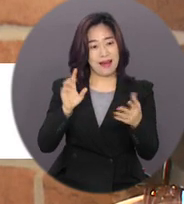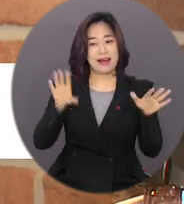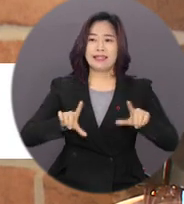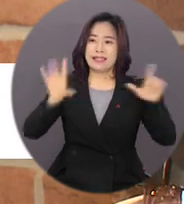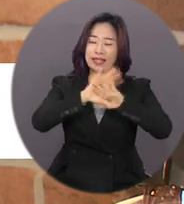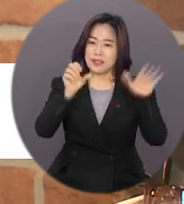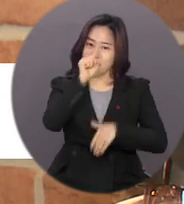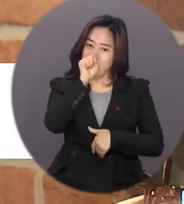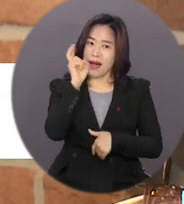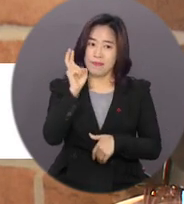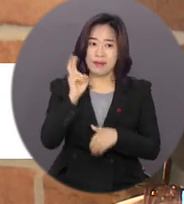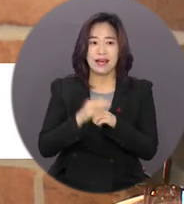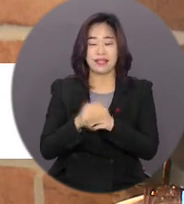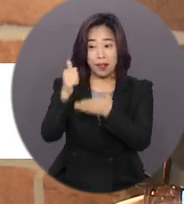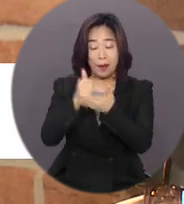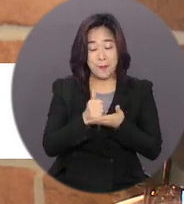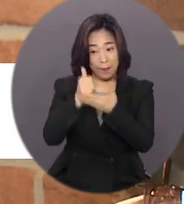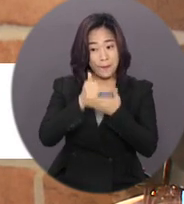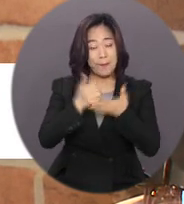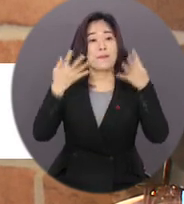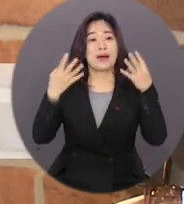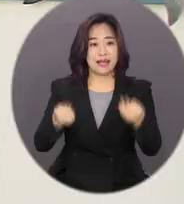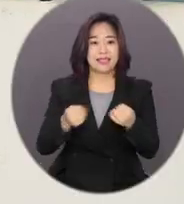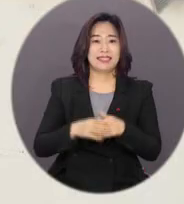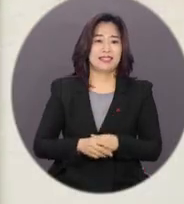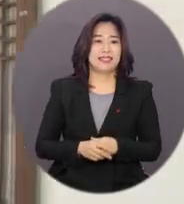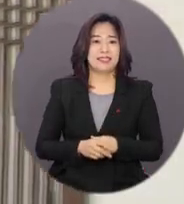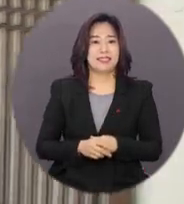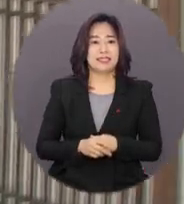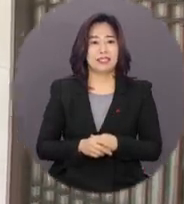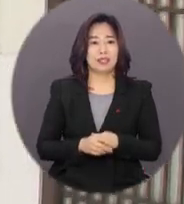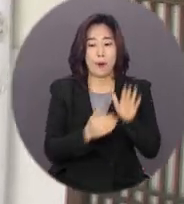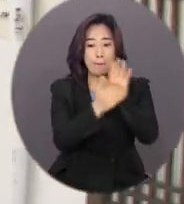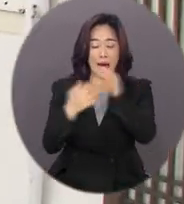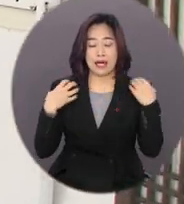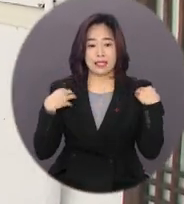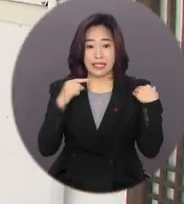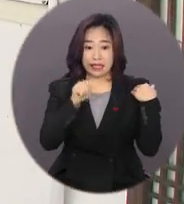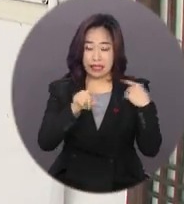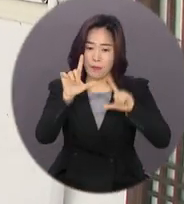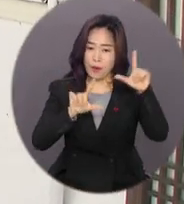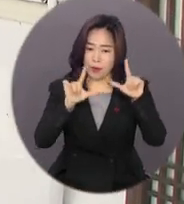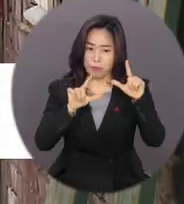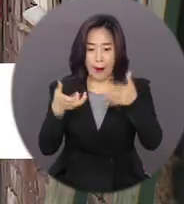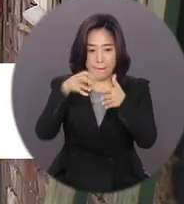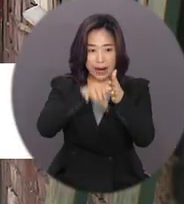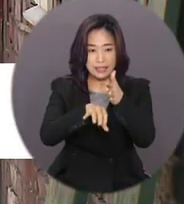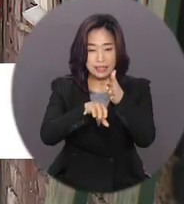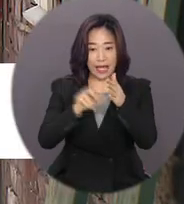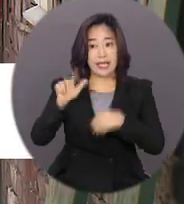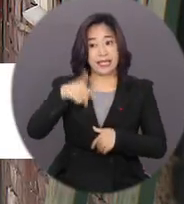좋아서 그런지 손님들이 많이 찾아오시는 것 같아요. 방역 당국도 이 같은 추세를 반영해 다음 주